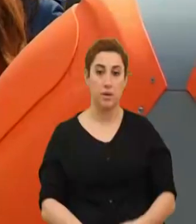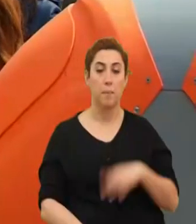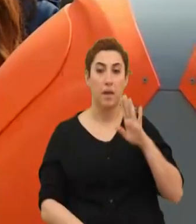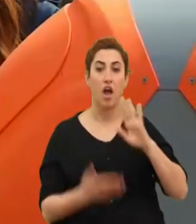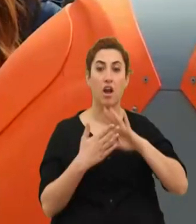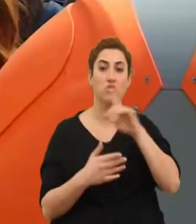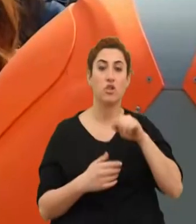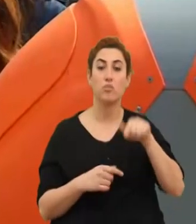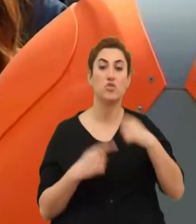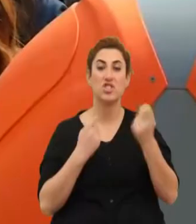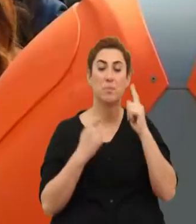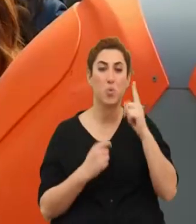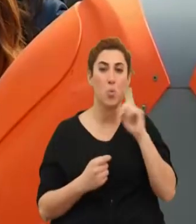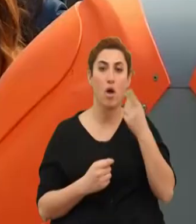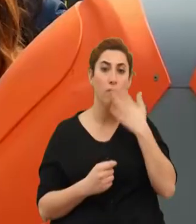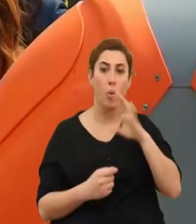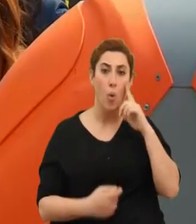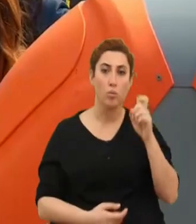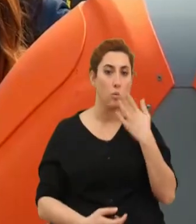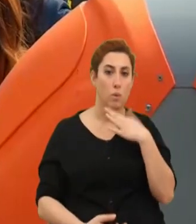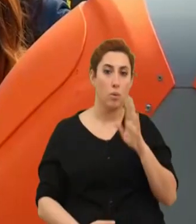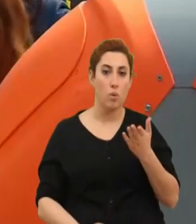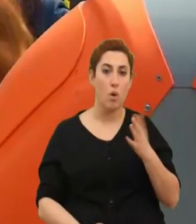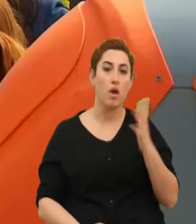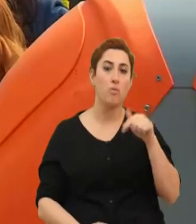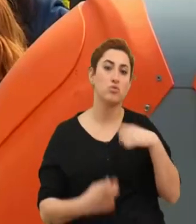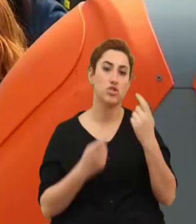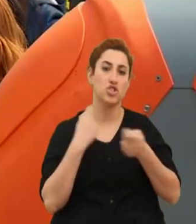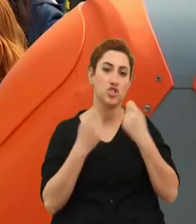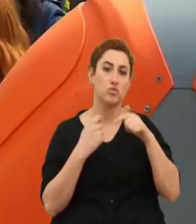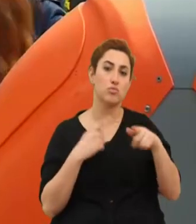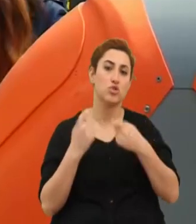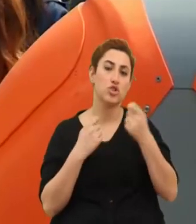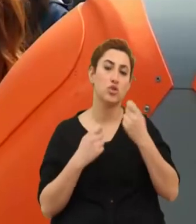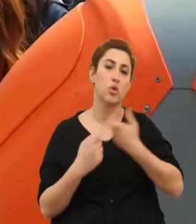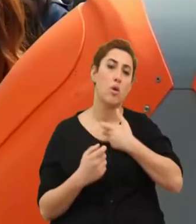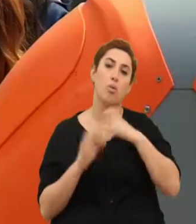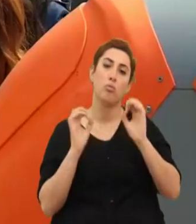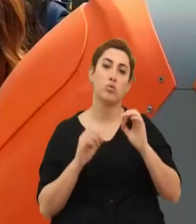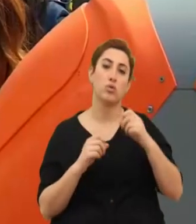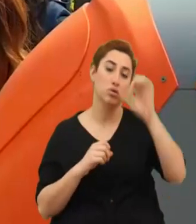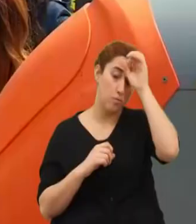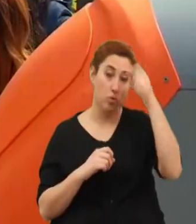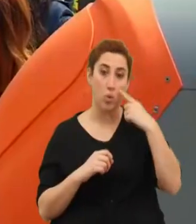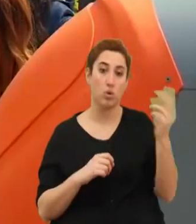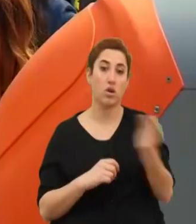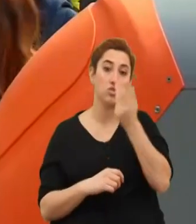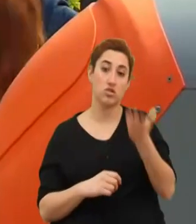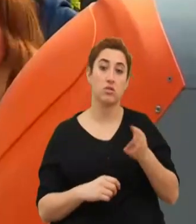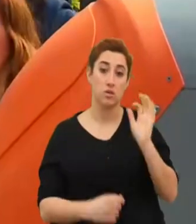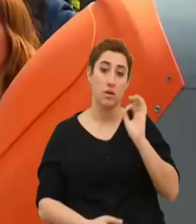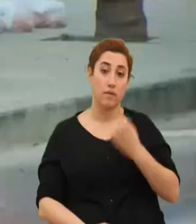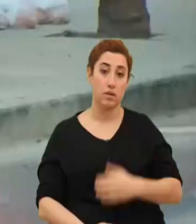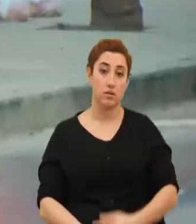Peki arkadaşlar bu işte bir gariplik yok mu? Yok. Ya bu işte bu işin raconu budur yani. Zabıtayı gördün mü kaçarsın.